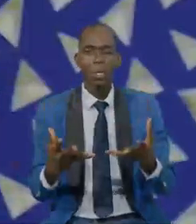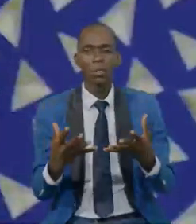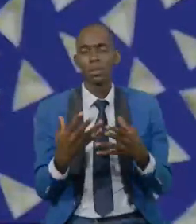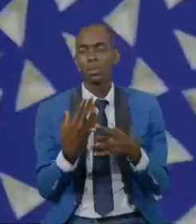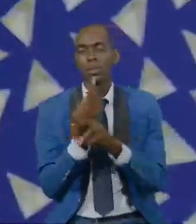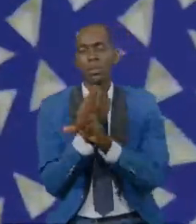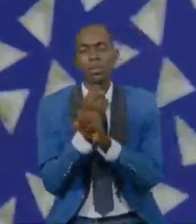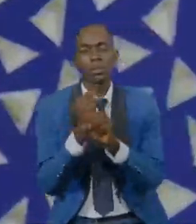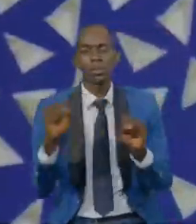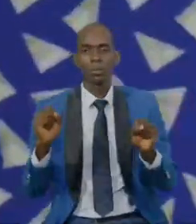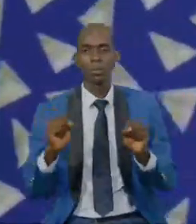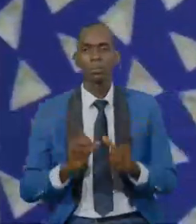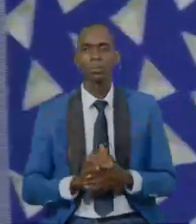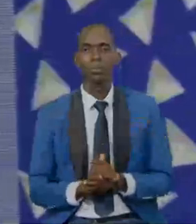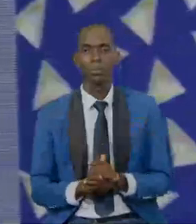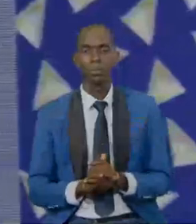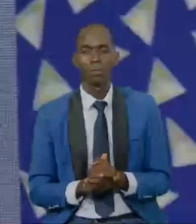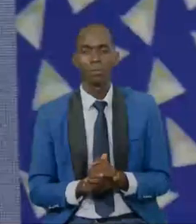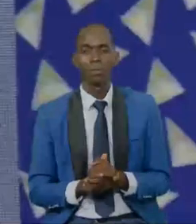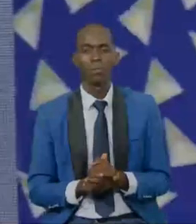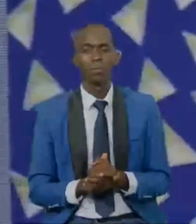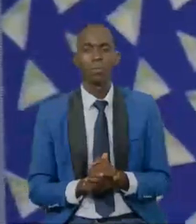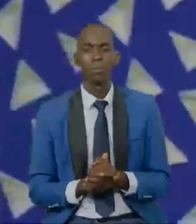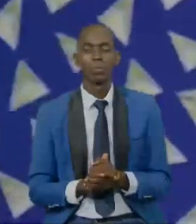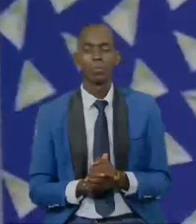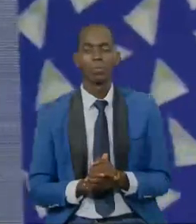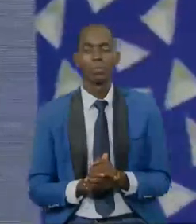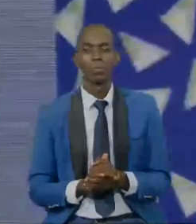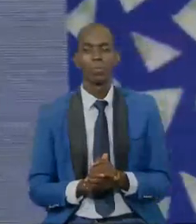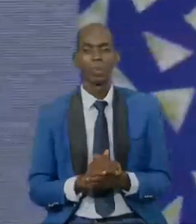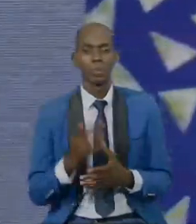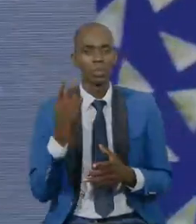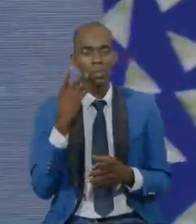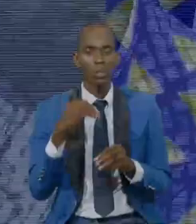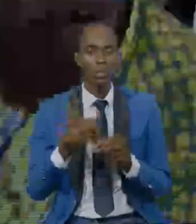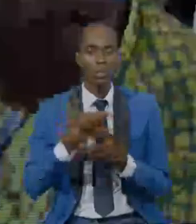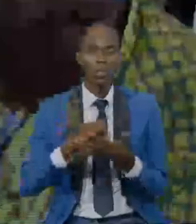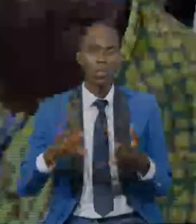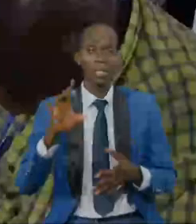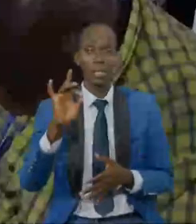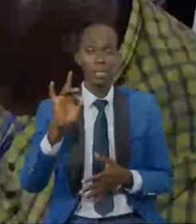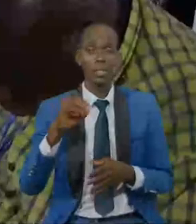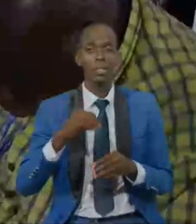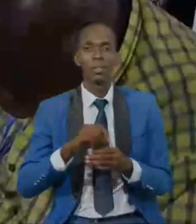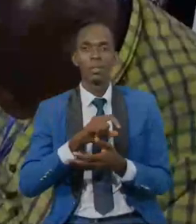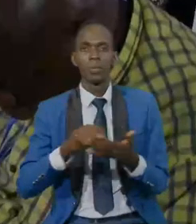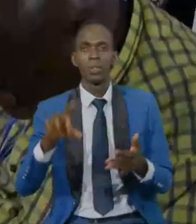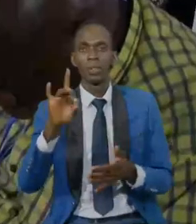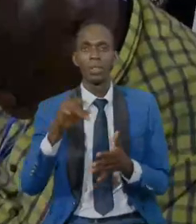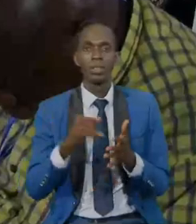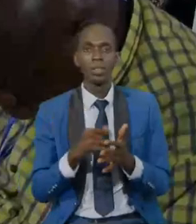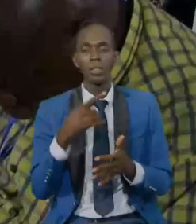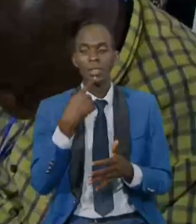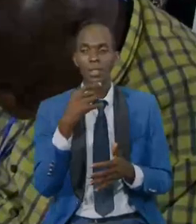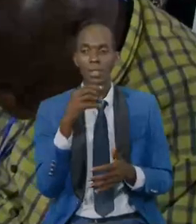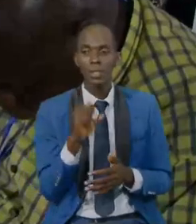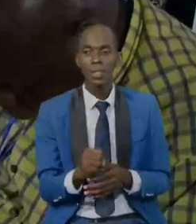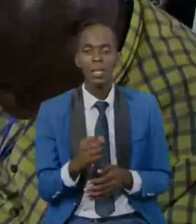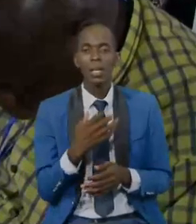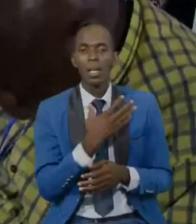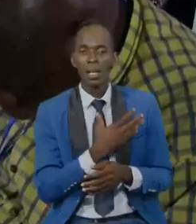Et la rédemption est auprès de lui en abondance. Voilà maintenant le verset 8. And he